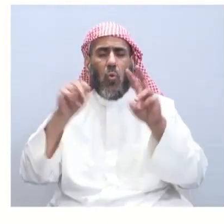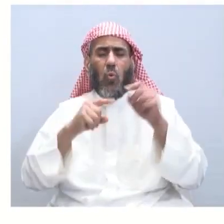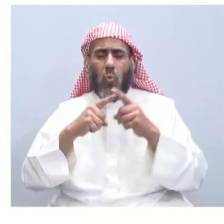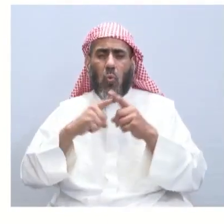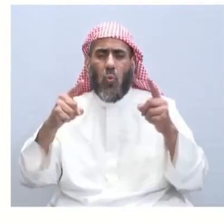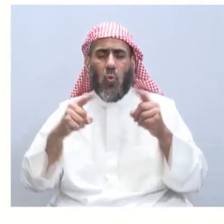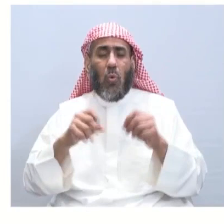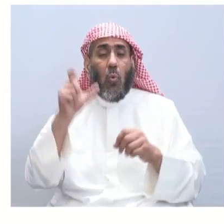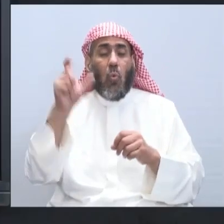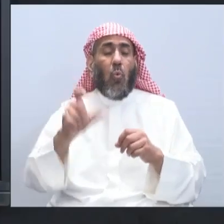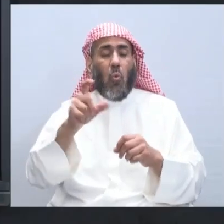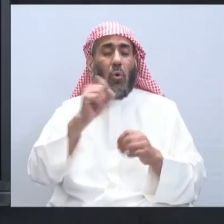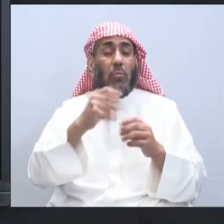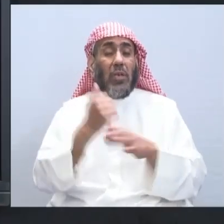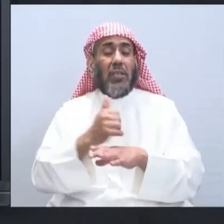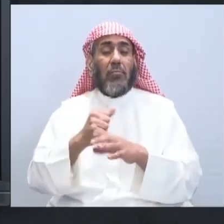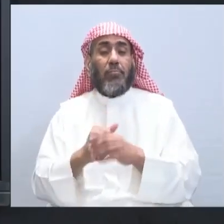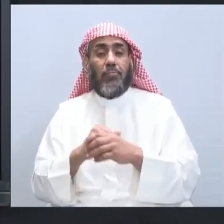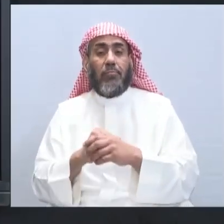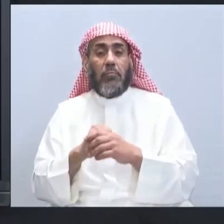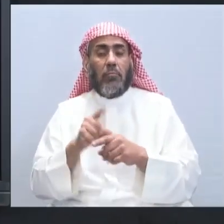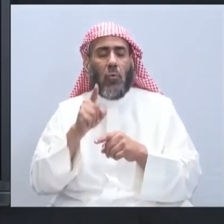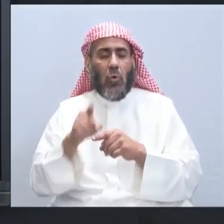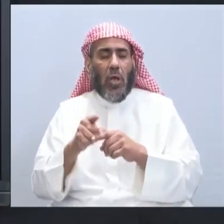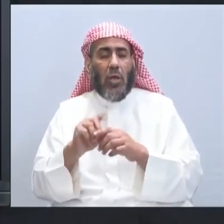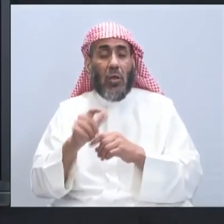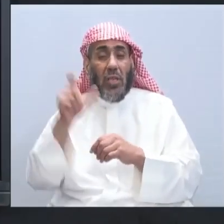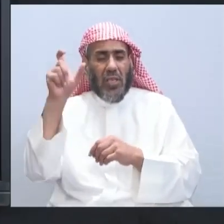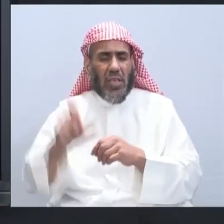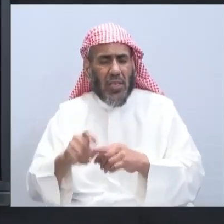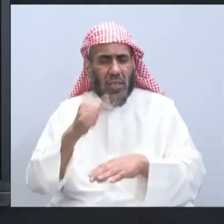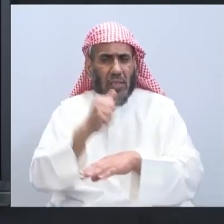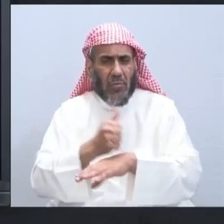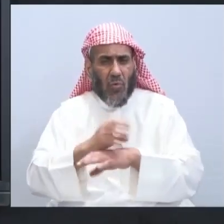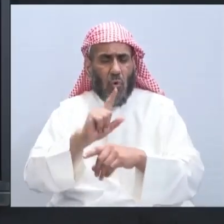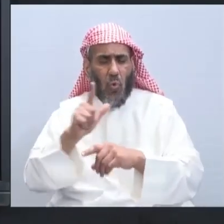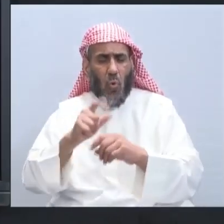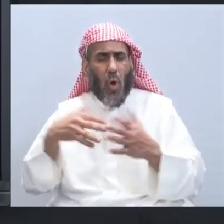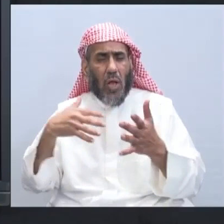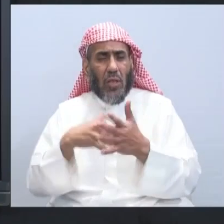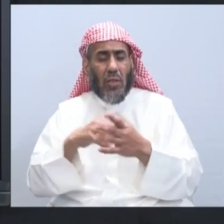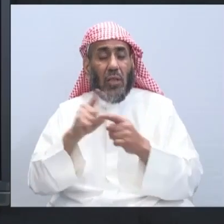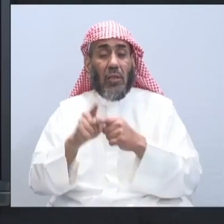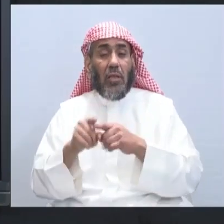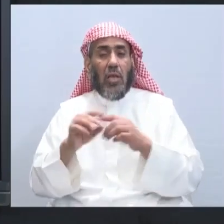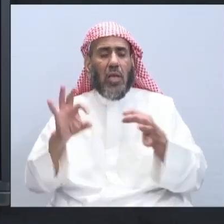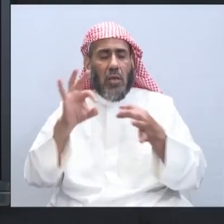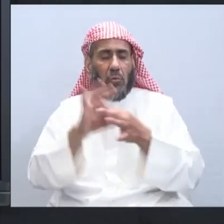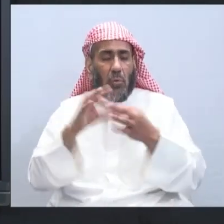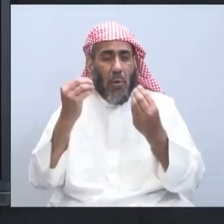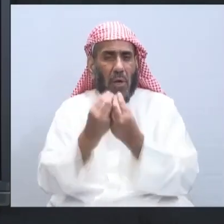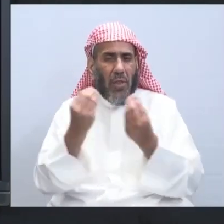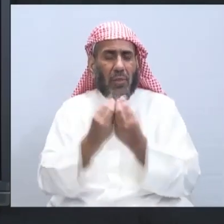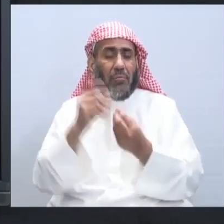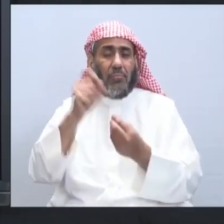اكثر من بطل او اكثر من شخصيه رئيسه هنا يذكر هذا شخصيه رئيسه وذاك شخصيه رئيسه كلها احداث هذه الاحداث يربطها مع بعضها